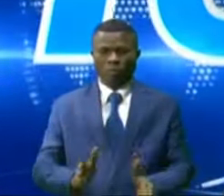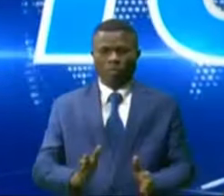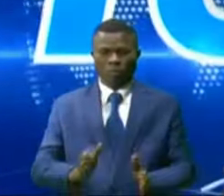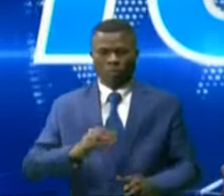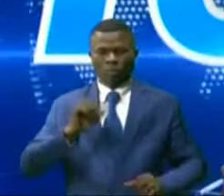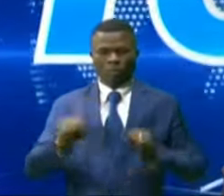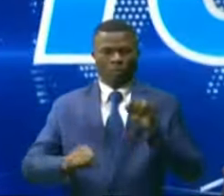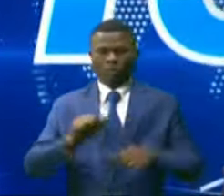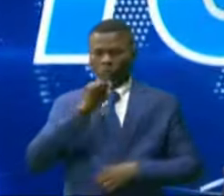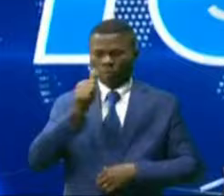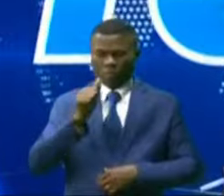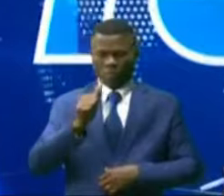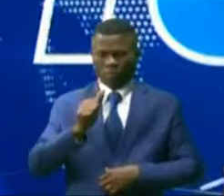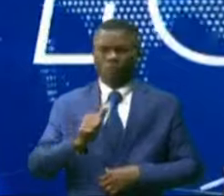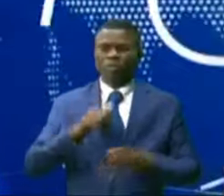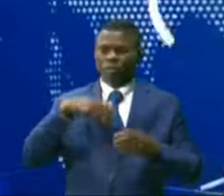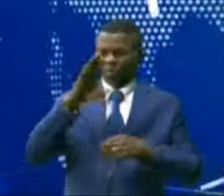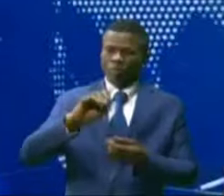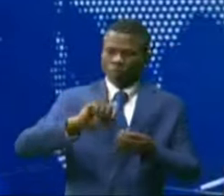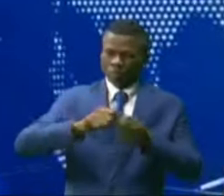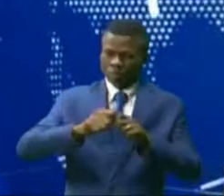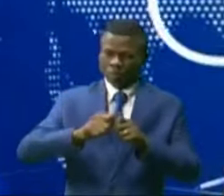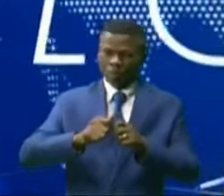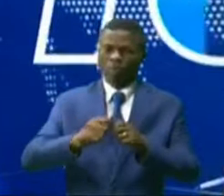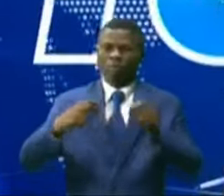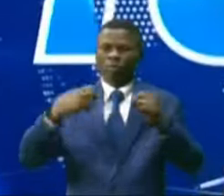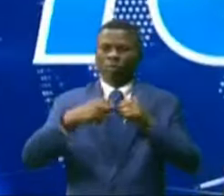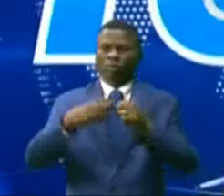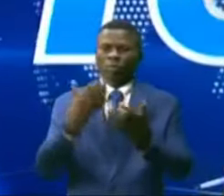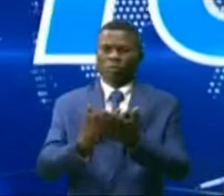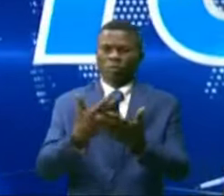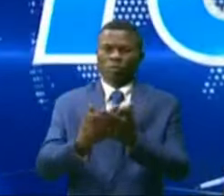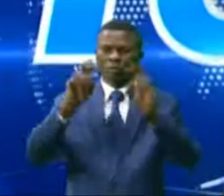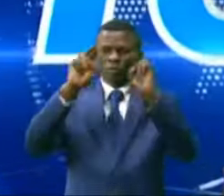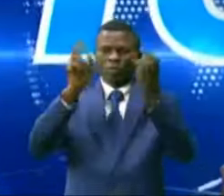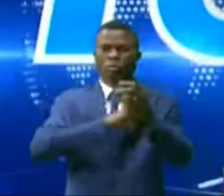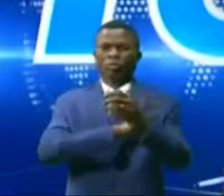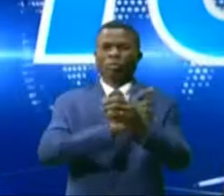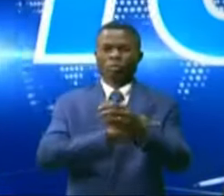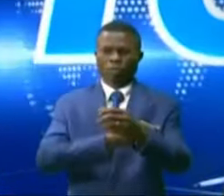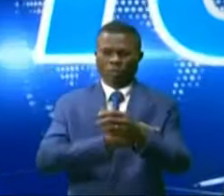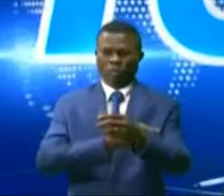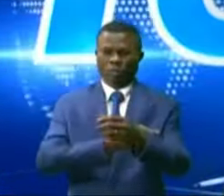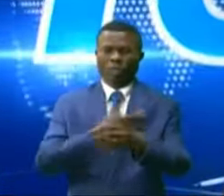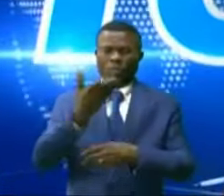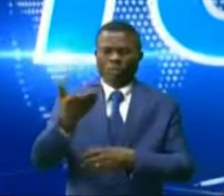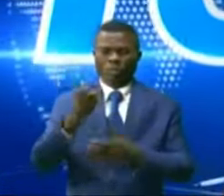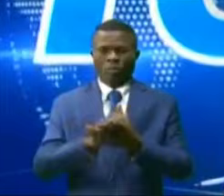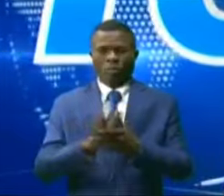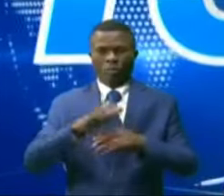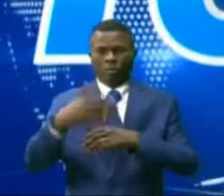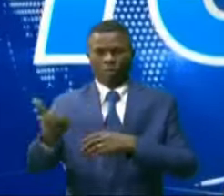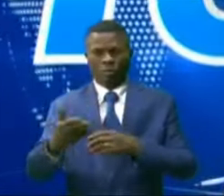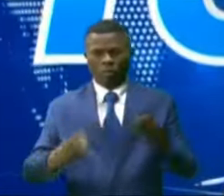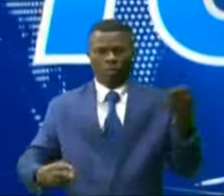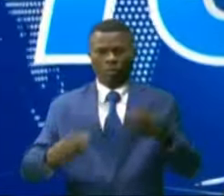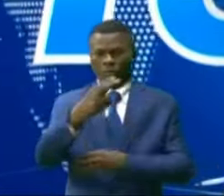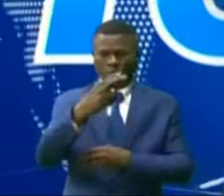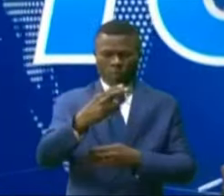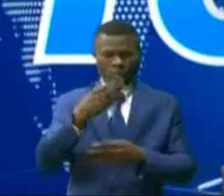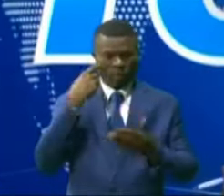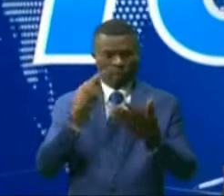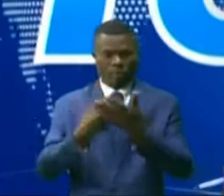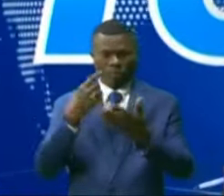hésité à s'exposer au danger pour rétablir le plus vite possible le courant dans la ville de Goma après la coupure